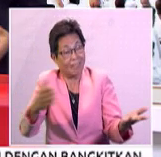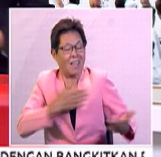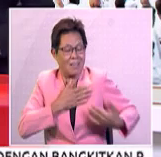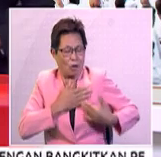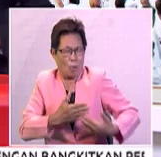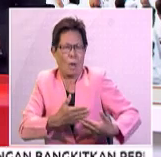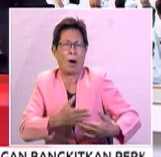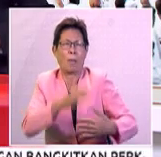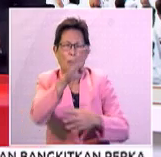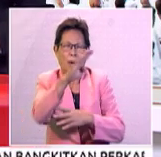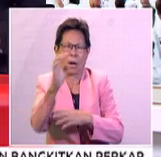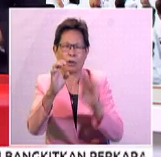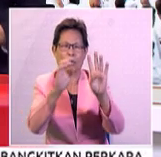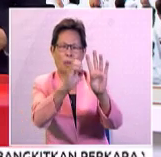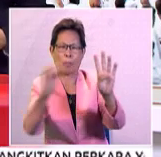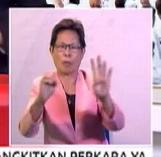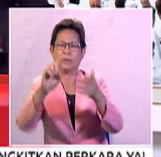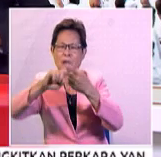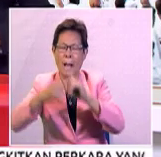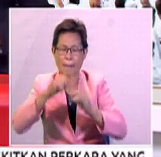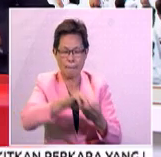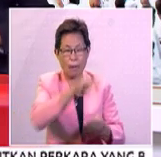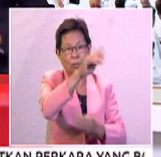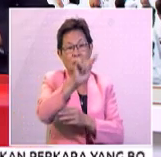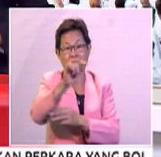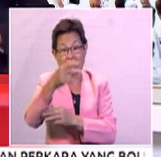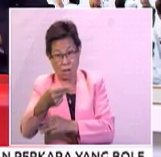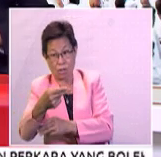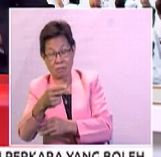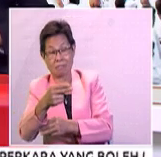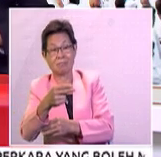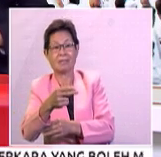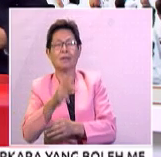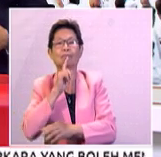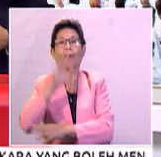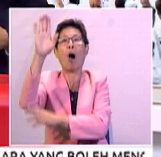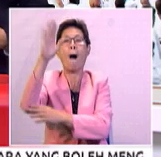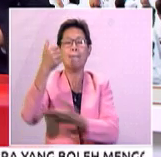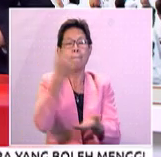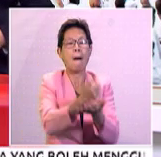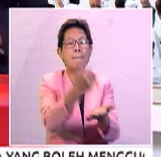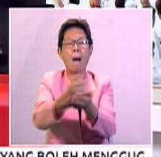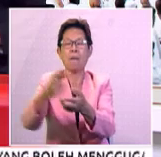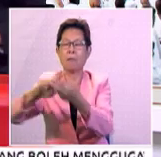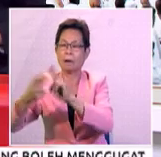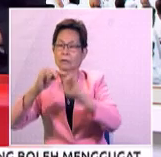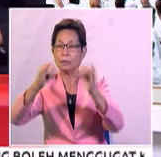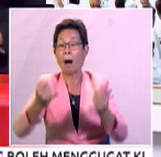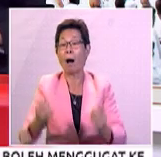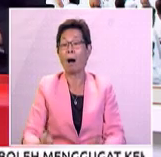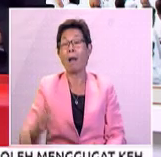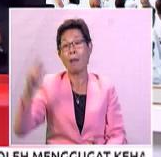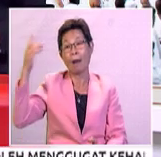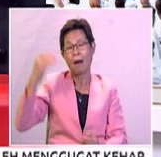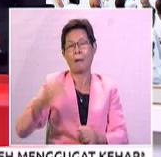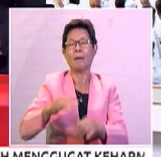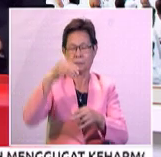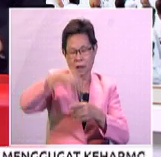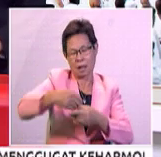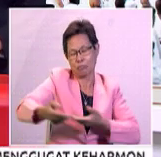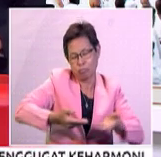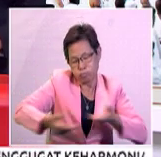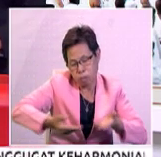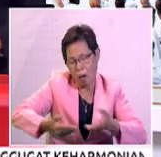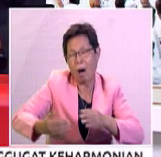komitmen hampir 400 sahabat maktab tabung haji TH yang berikrar membantu rakan jemaah lain dalam urusan harian di Tanah